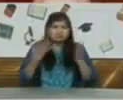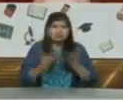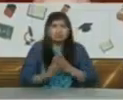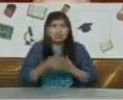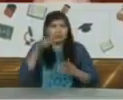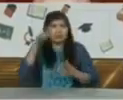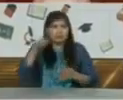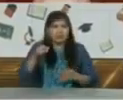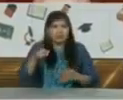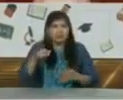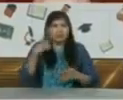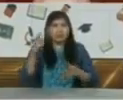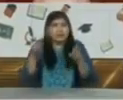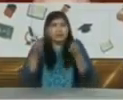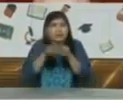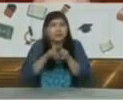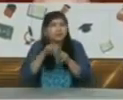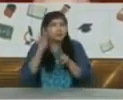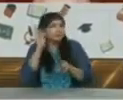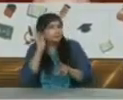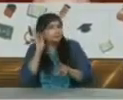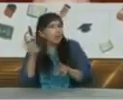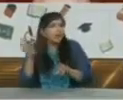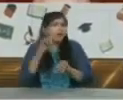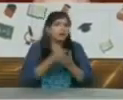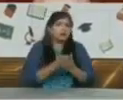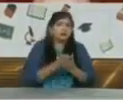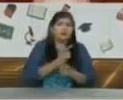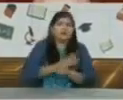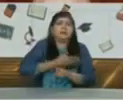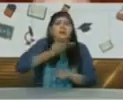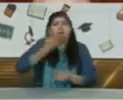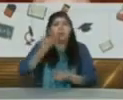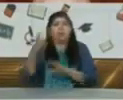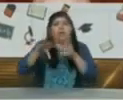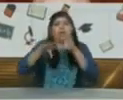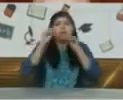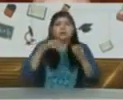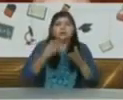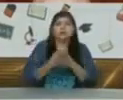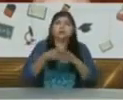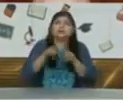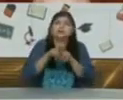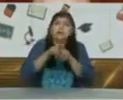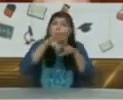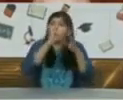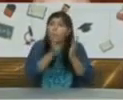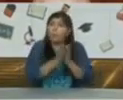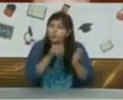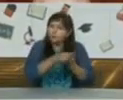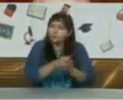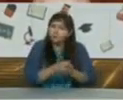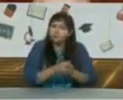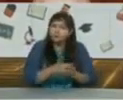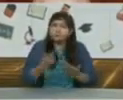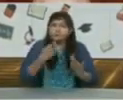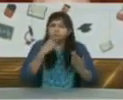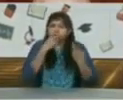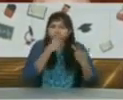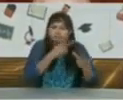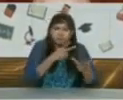हाँ, ये सब सुन करके सीख ली। तो यही वो चीजें हैं, जरा